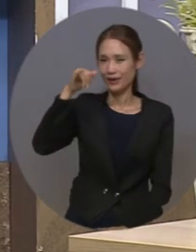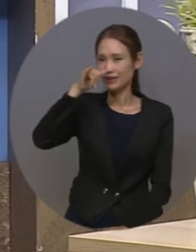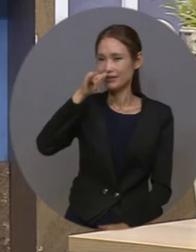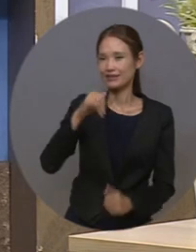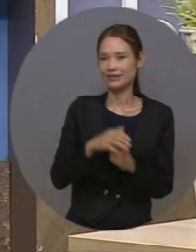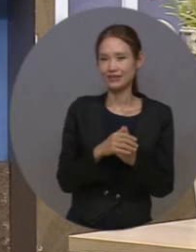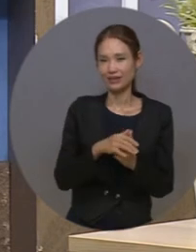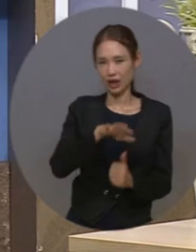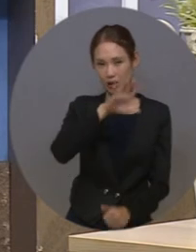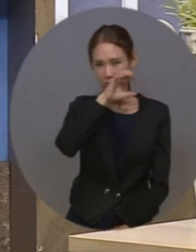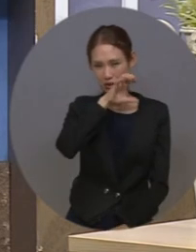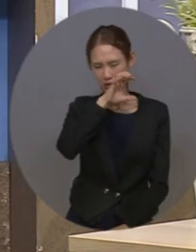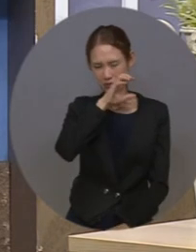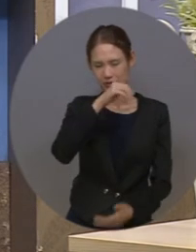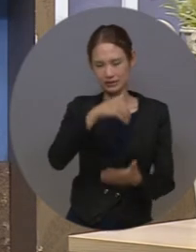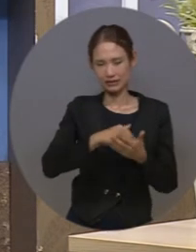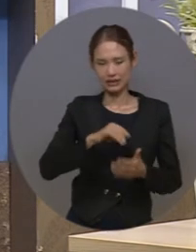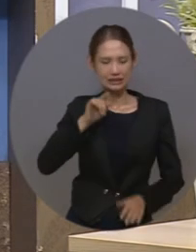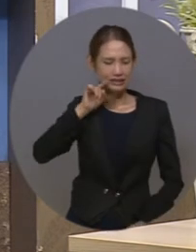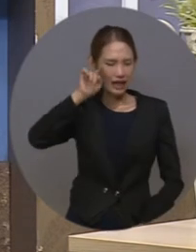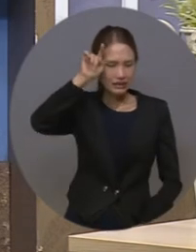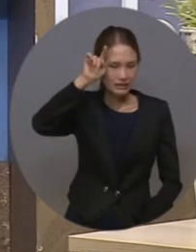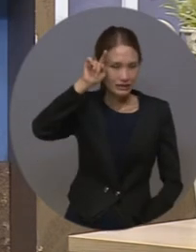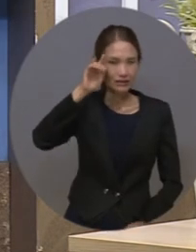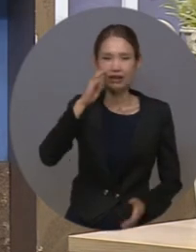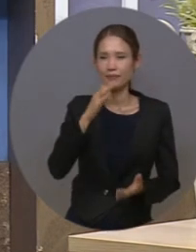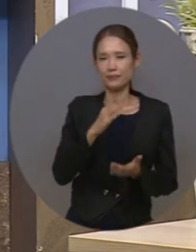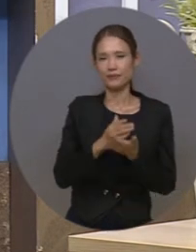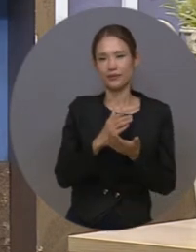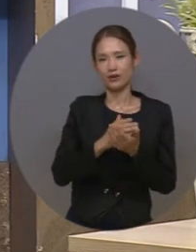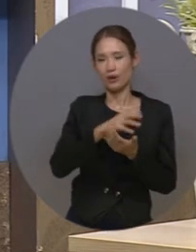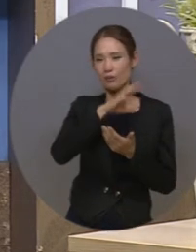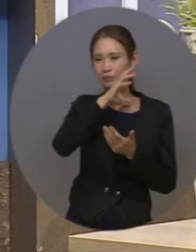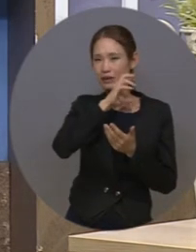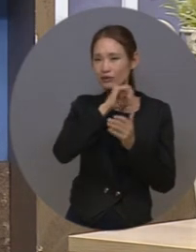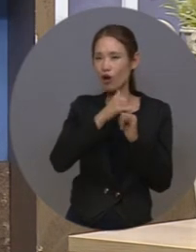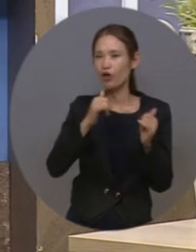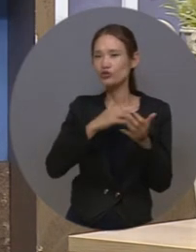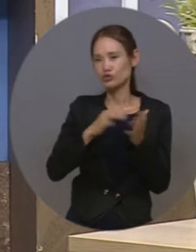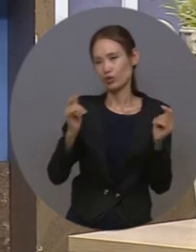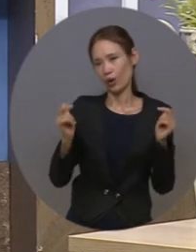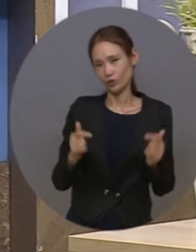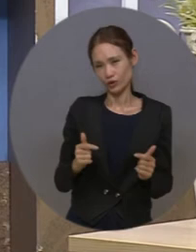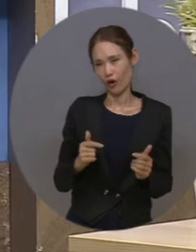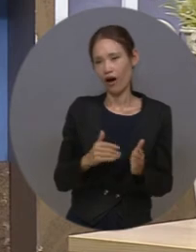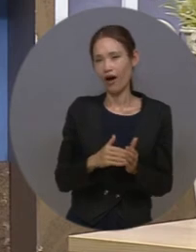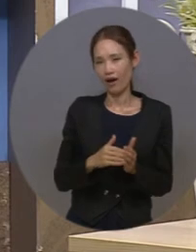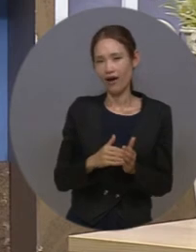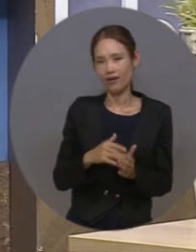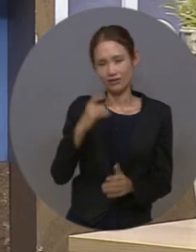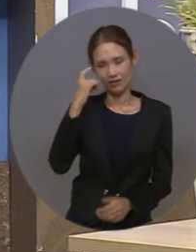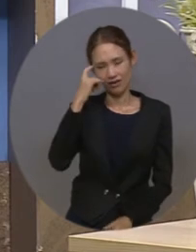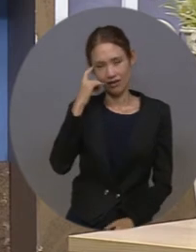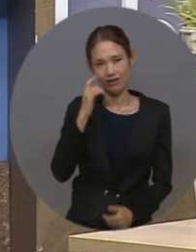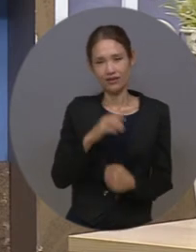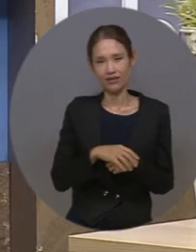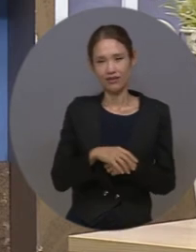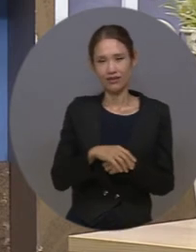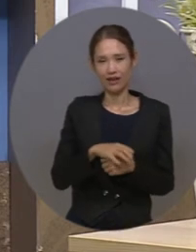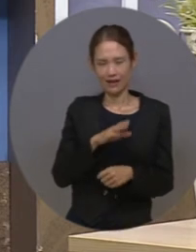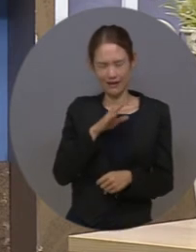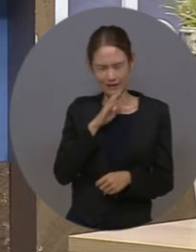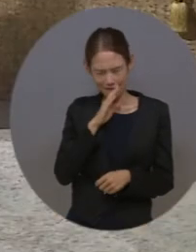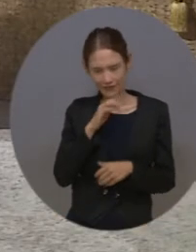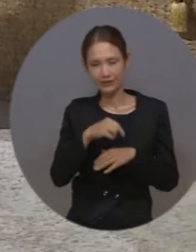예. 이런 민원이 왔을 때도 좀 짜증스럽게 대응할 수도 있는데 민원인들도 좀 들어와요. 제가 보기에. 네, 이만큼 네. 좀 진심으로 네,